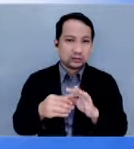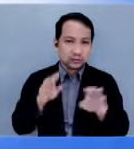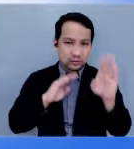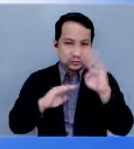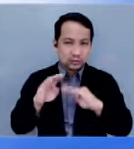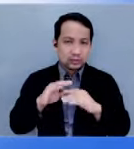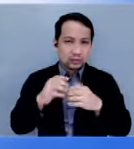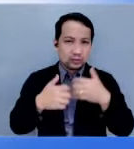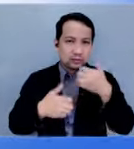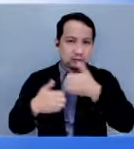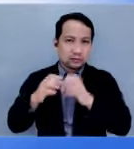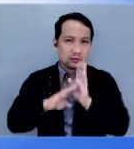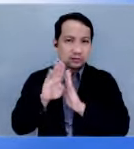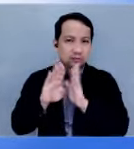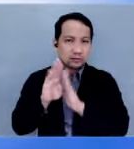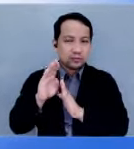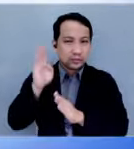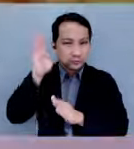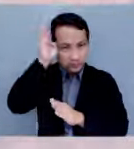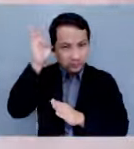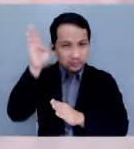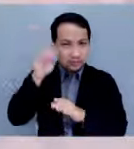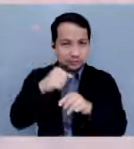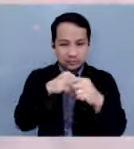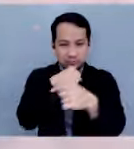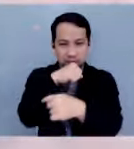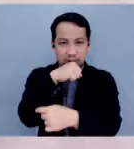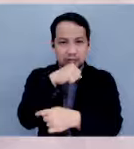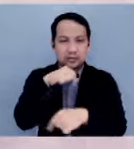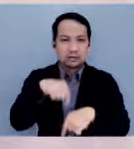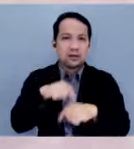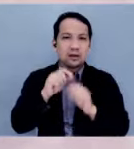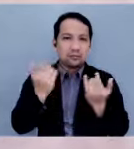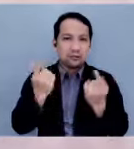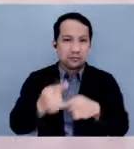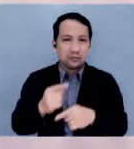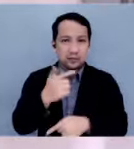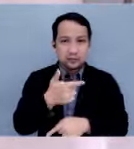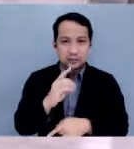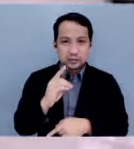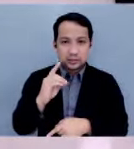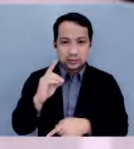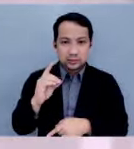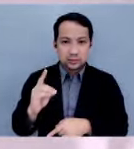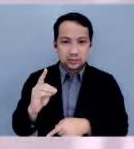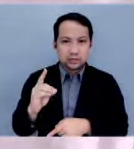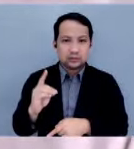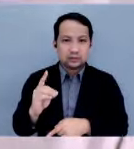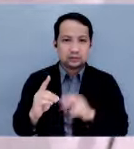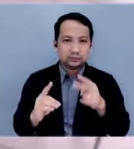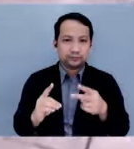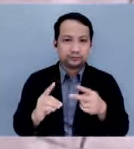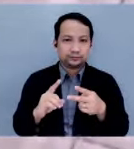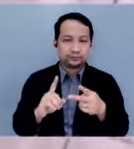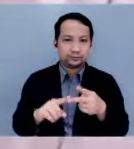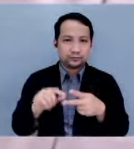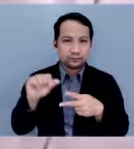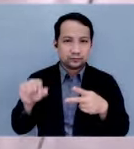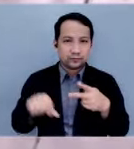or development ng utak at spinal cord. Nangyayari ang GDD kapag dalawa o higit pang area of development ang